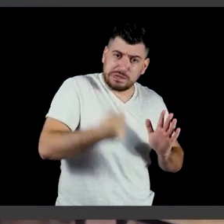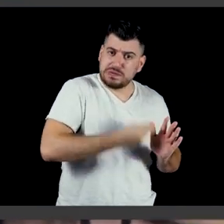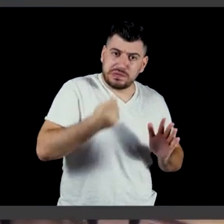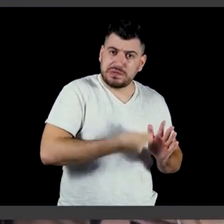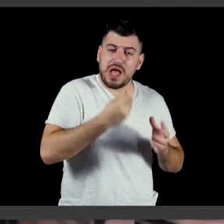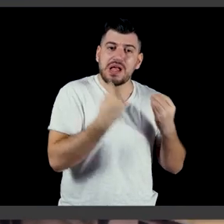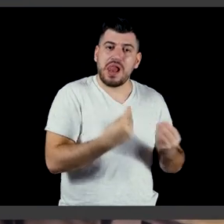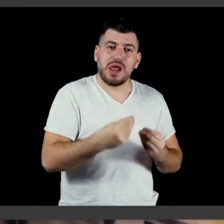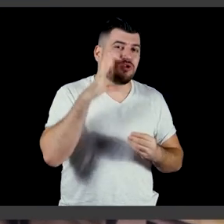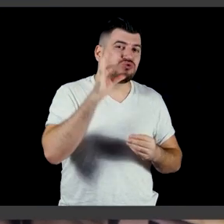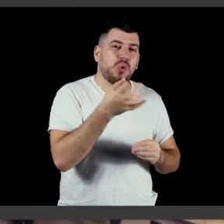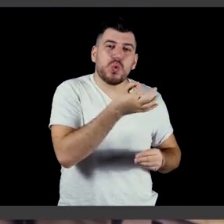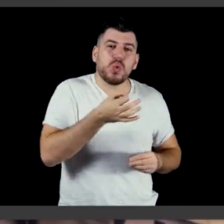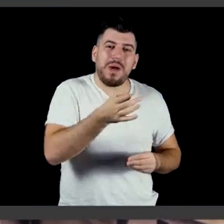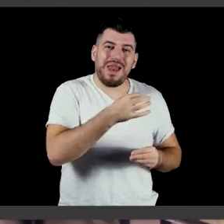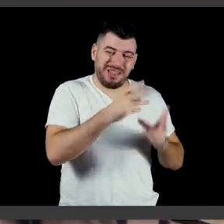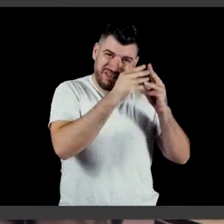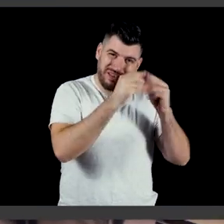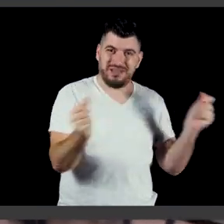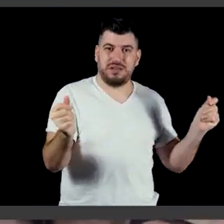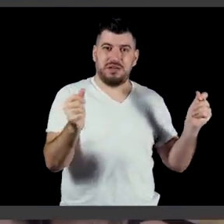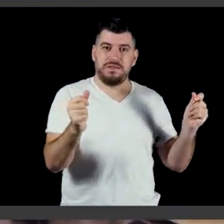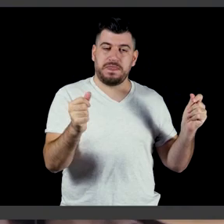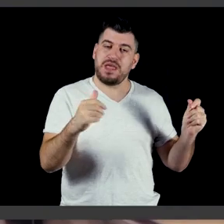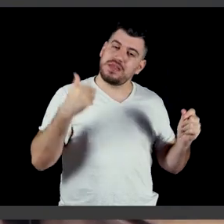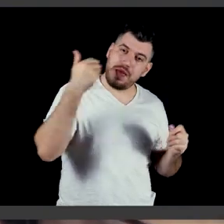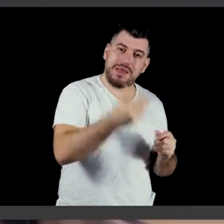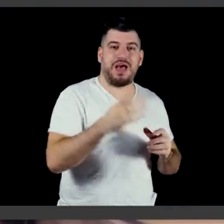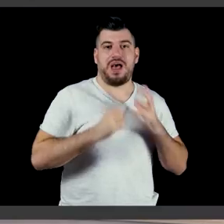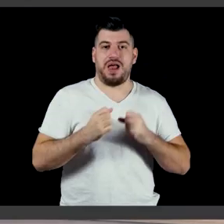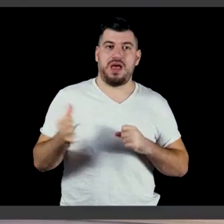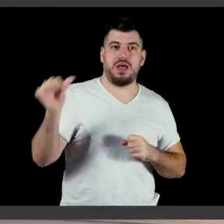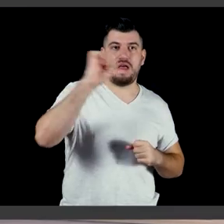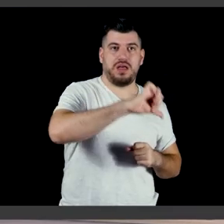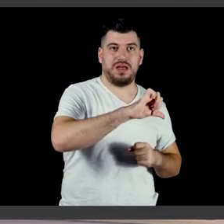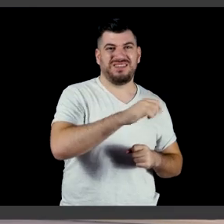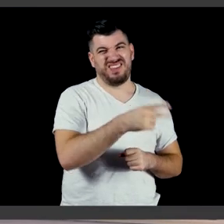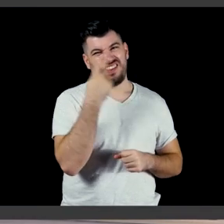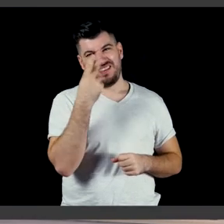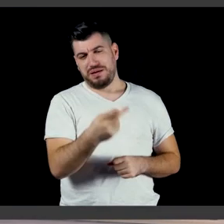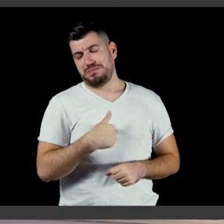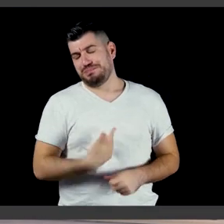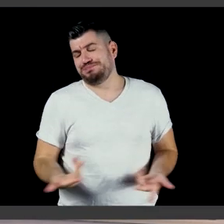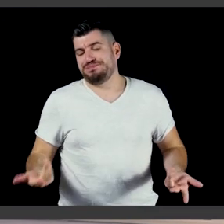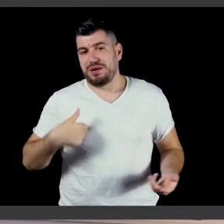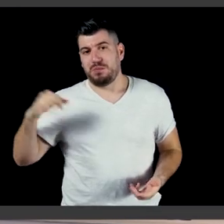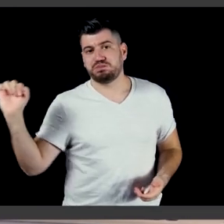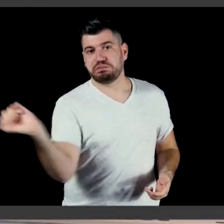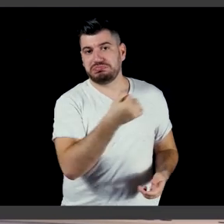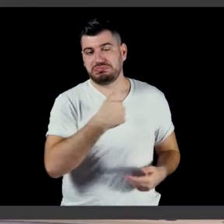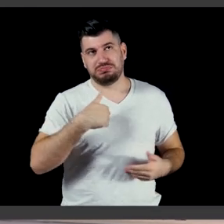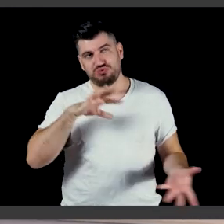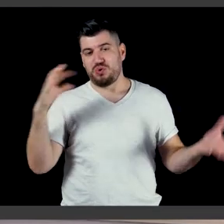καλά, να σπάσουν όλα τα γρουμπαλάκια και μετά να προσθέσετε την επόμενη δόση. Κοιτάξτε εδώ. Κάνω την καλύτερη μπεσαμέλ στον